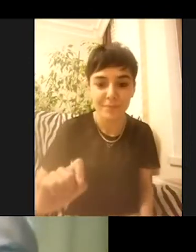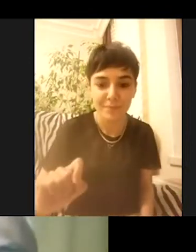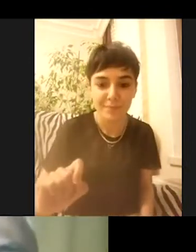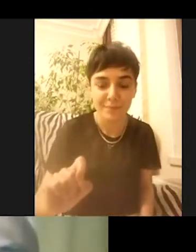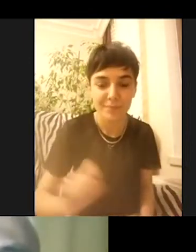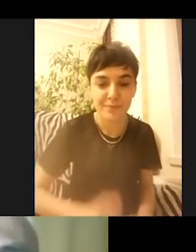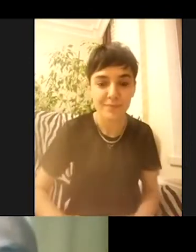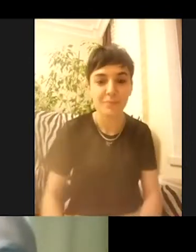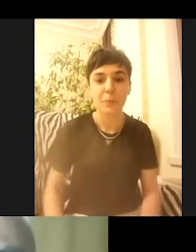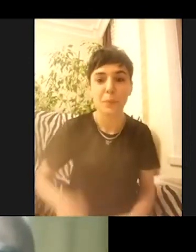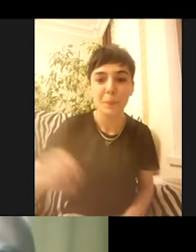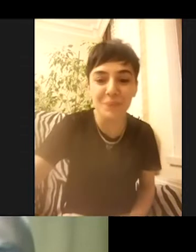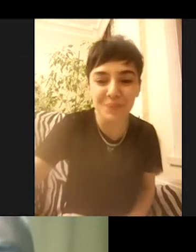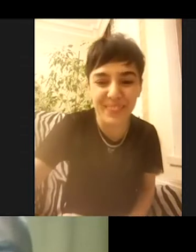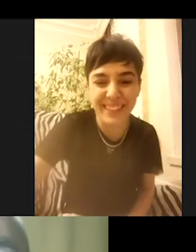Ömer'cim.